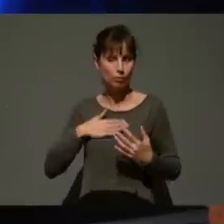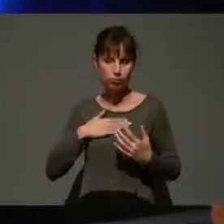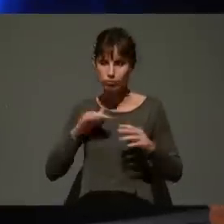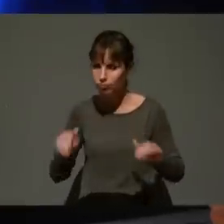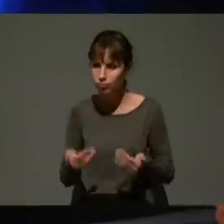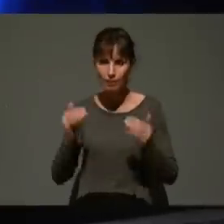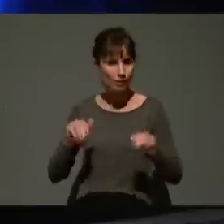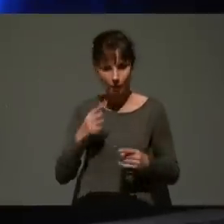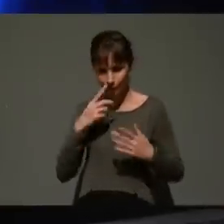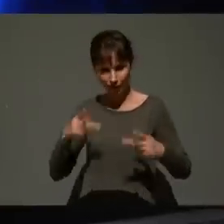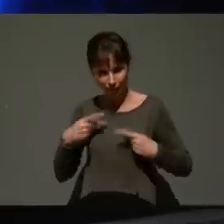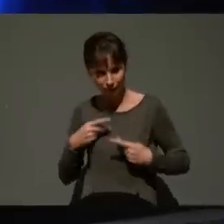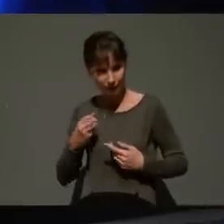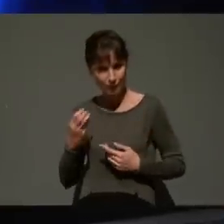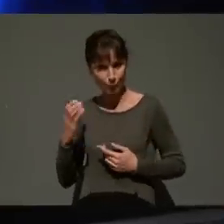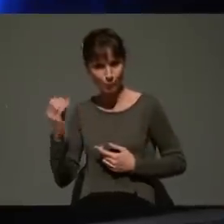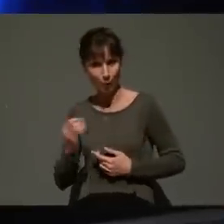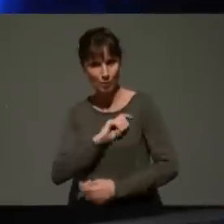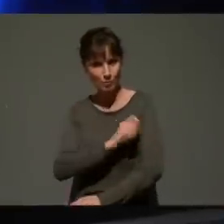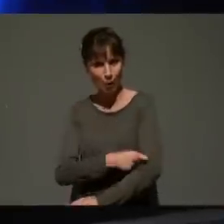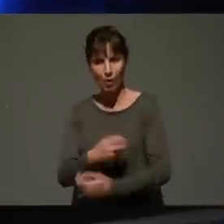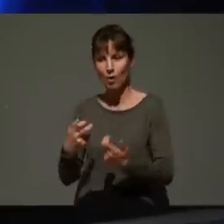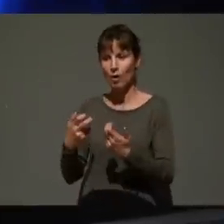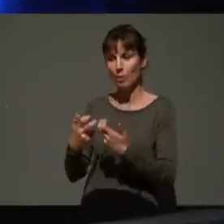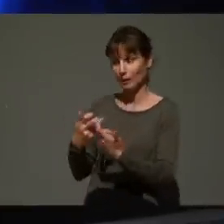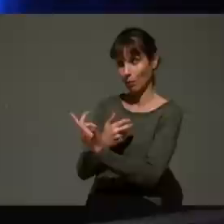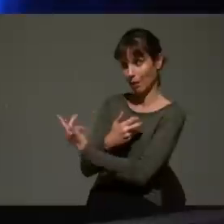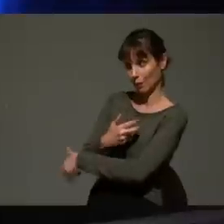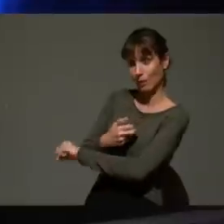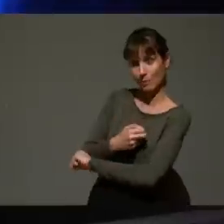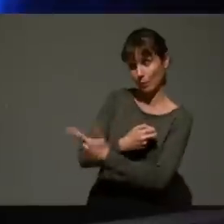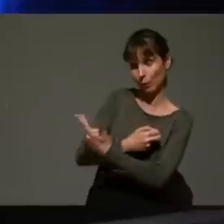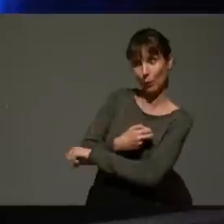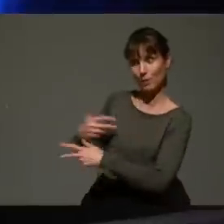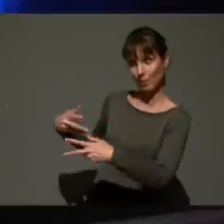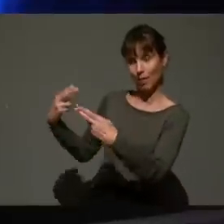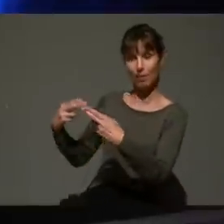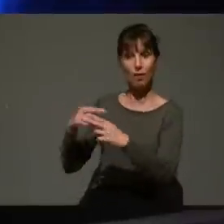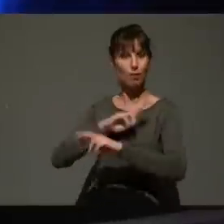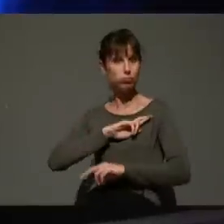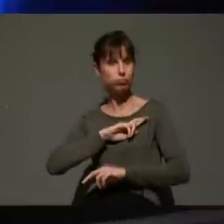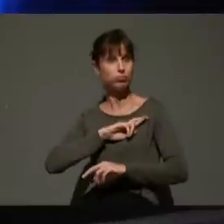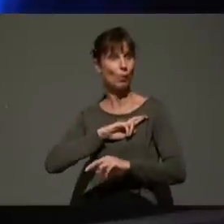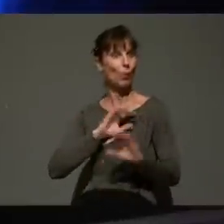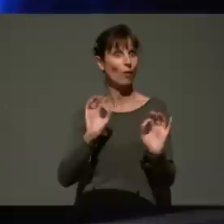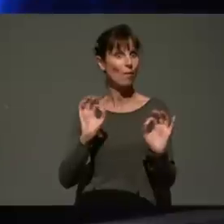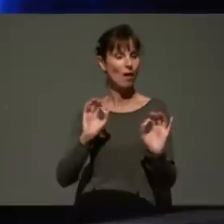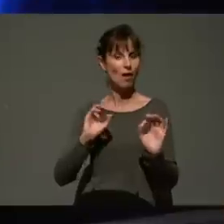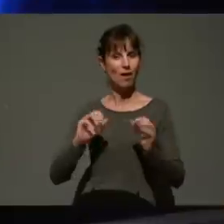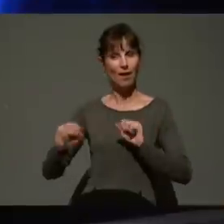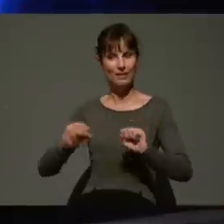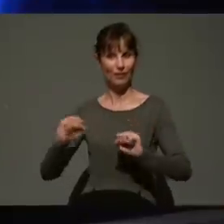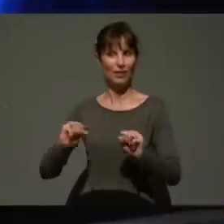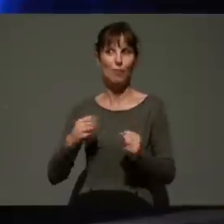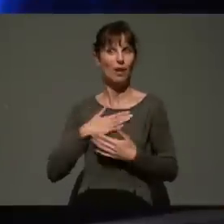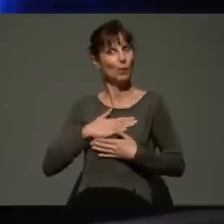j'apprécie aussi. Là, je sors de 3 semaines sans activité sportive, donc c'était bien aussi. Mais je suis bien contente